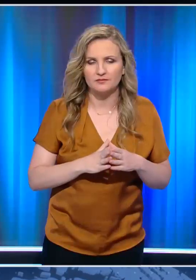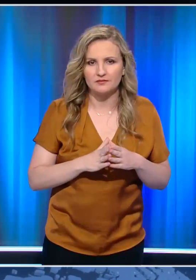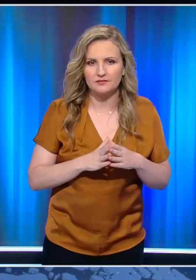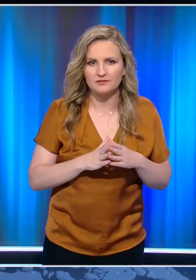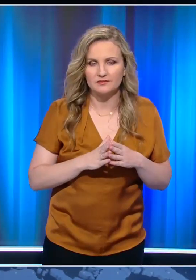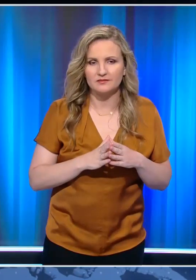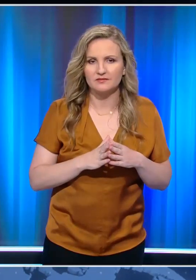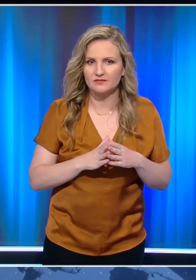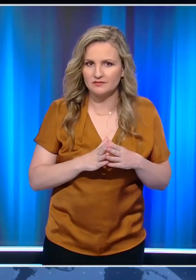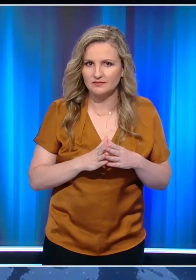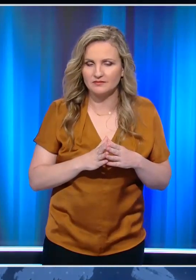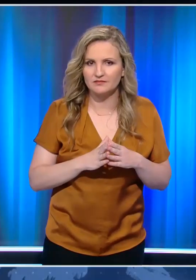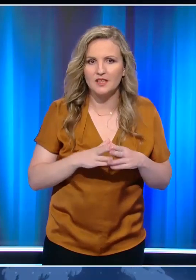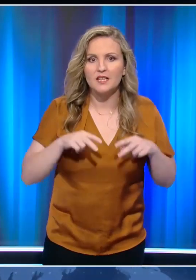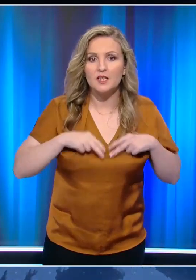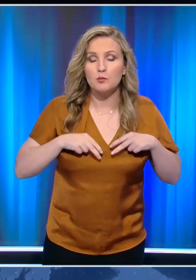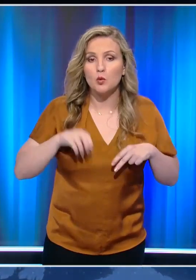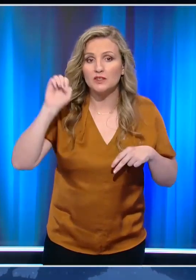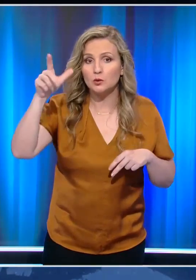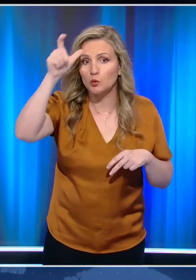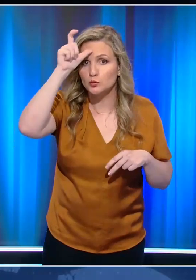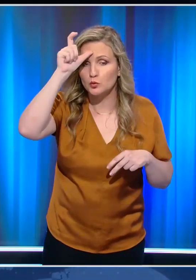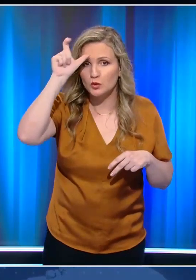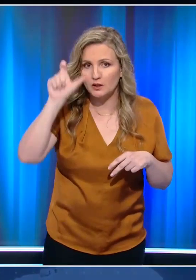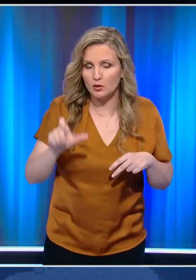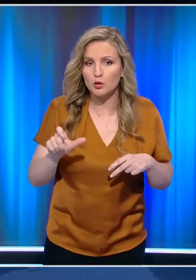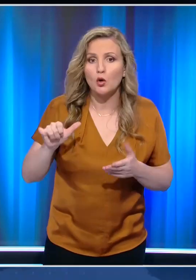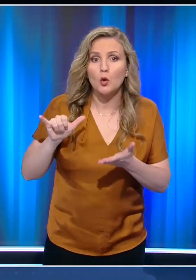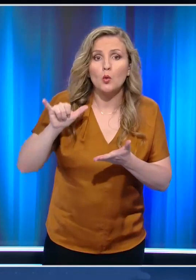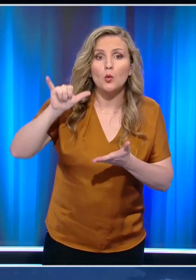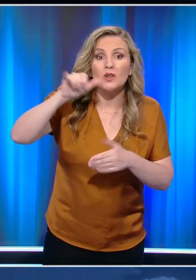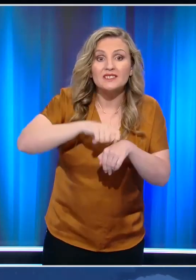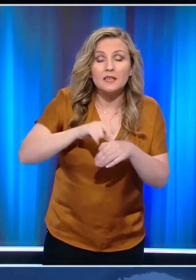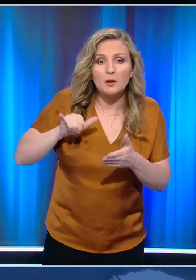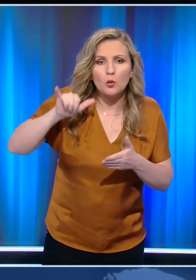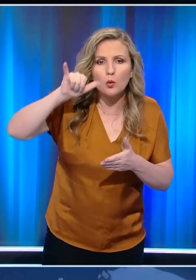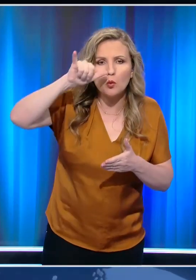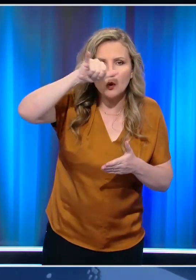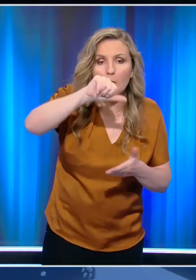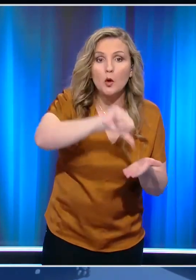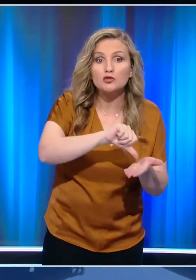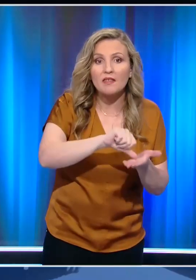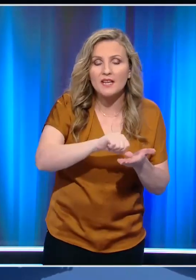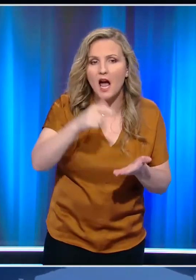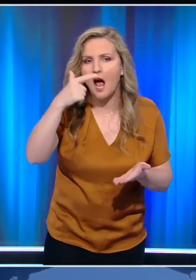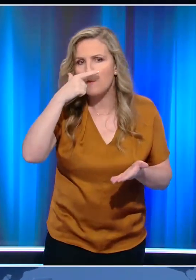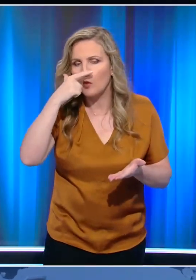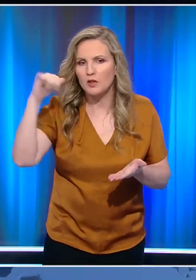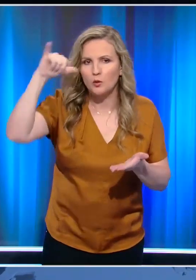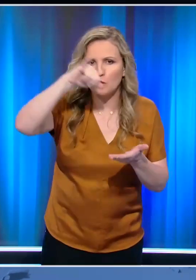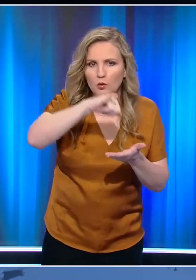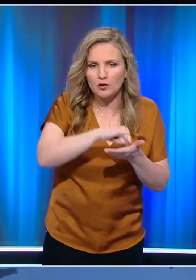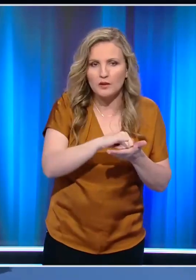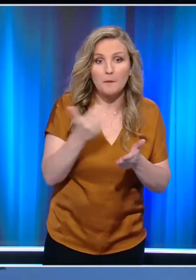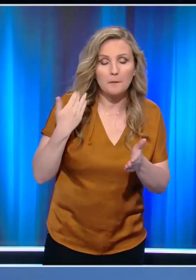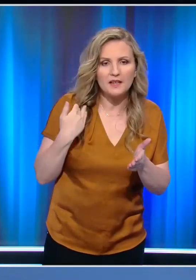Να πούμε ότι ο Τούρκος Υπουργός Εξωτερικών ήδη πετά προς την Αθήνα, καθώς πριν από περίπου 40 λεπτά ολοκλήρωσε το πρόγραμμα